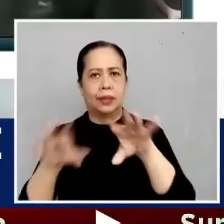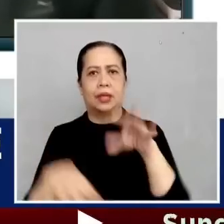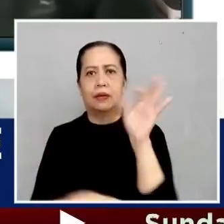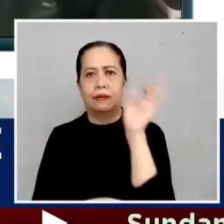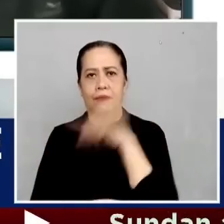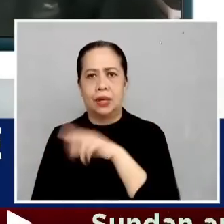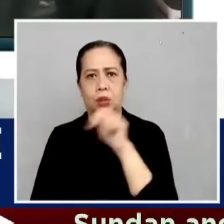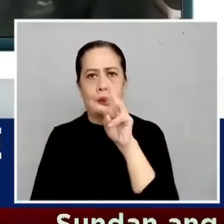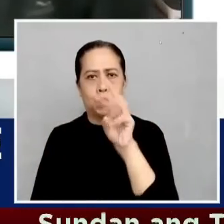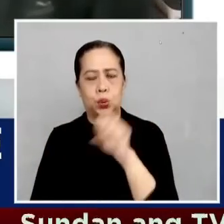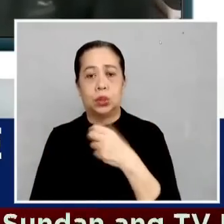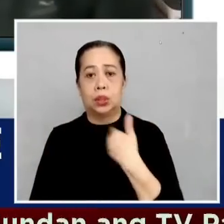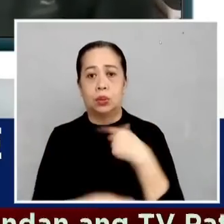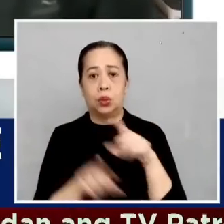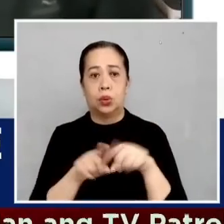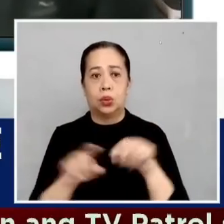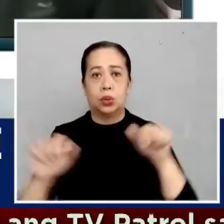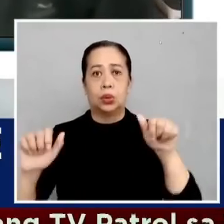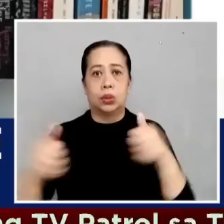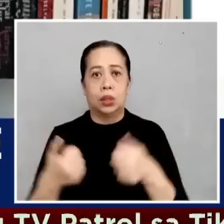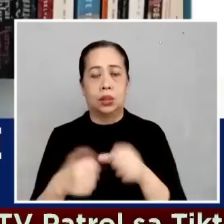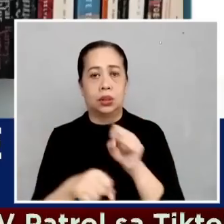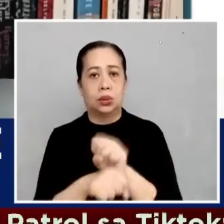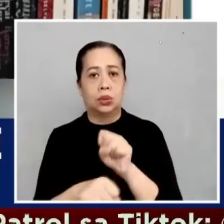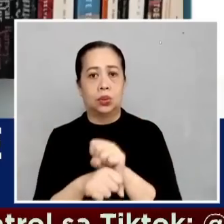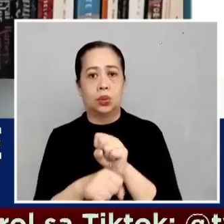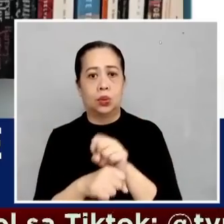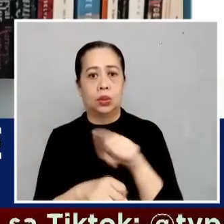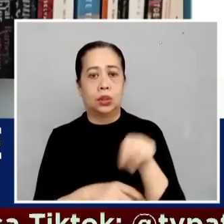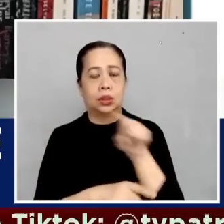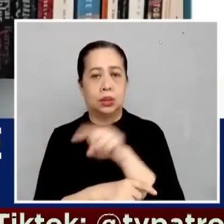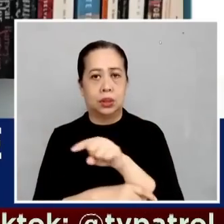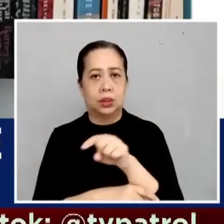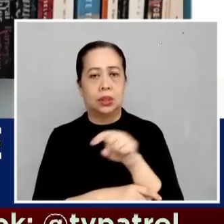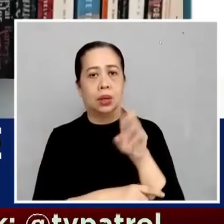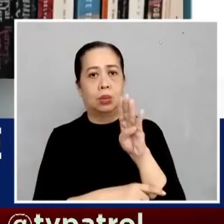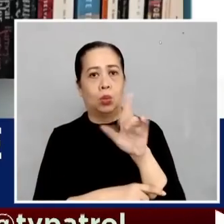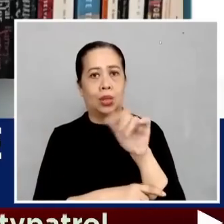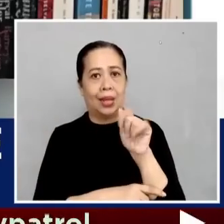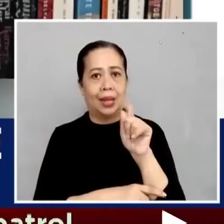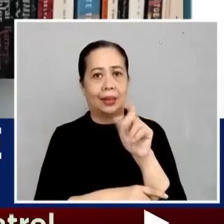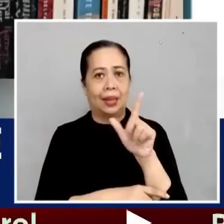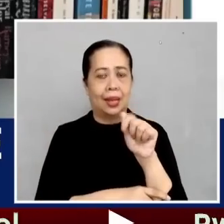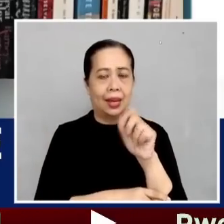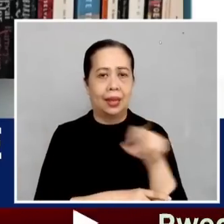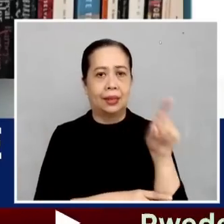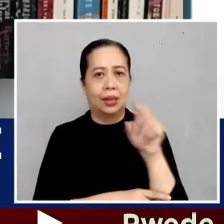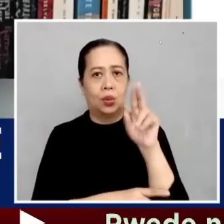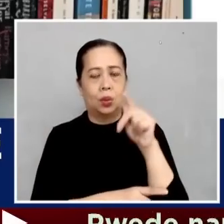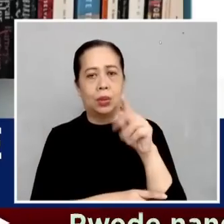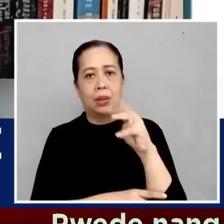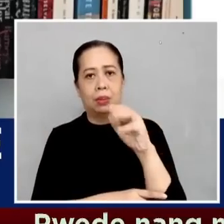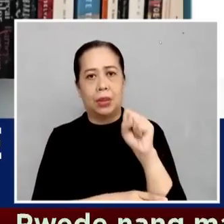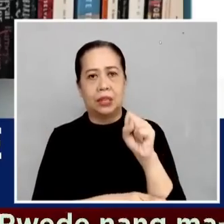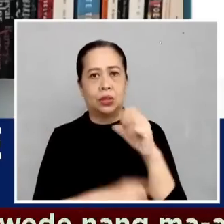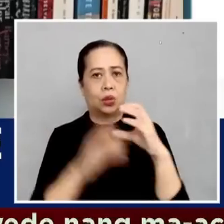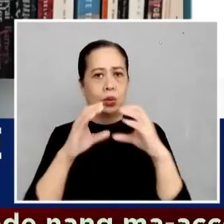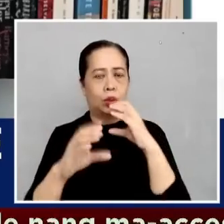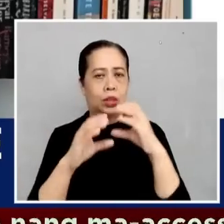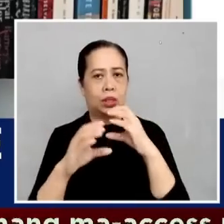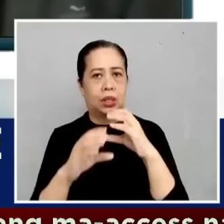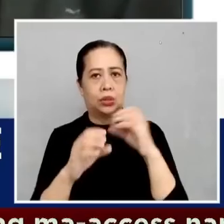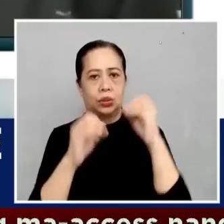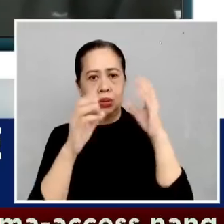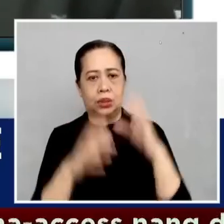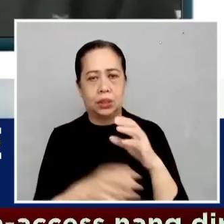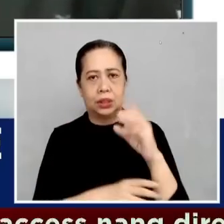May hamon din sa mga manggagawa sa media si Bulatlat Associate Editor at UP College of Mass Communication Professor Danilo Araw.